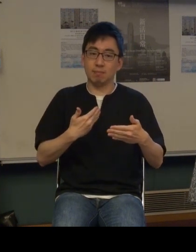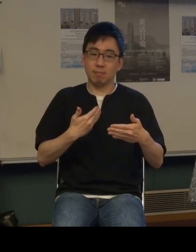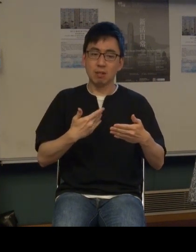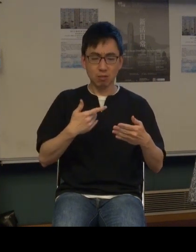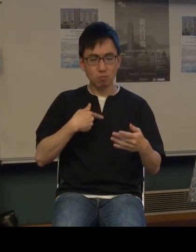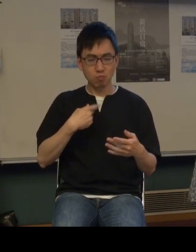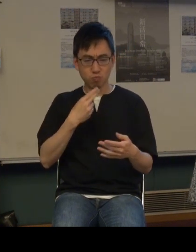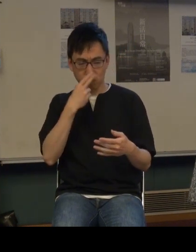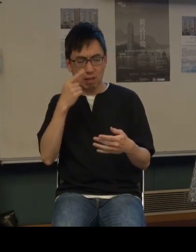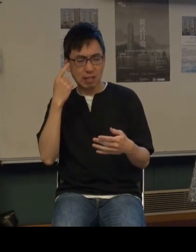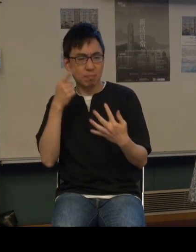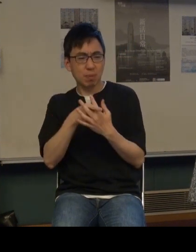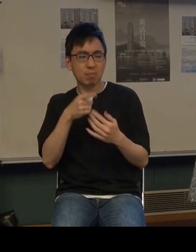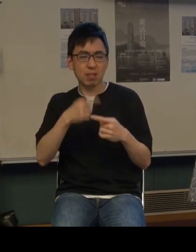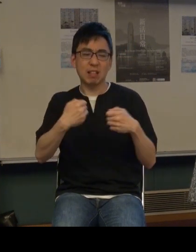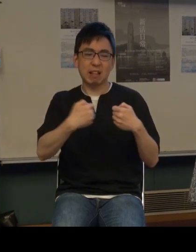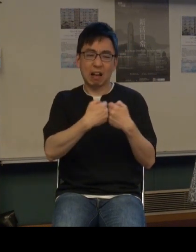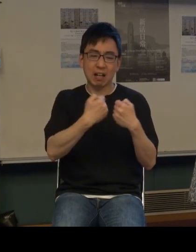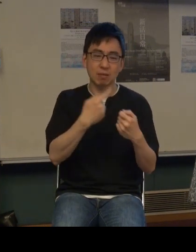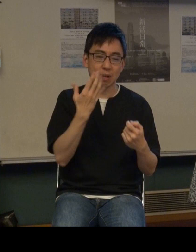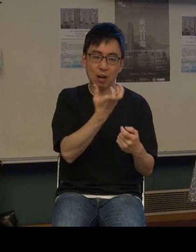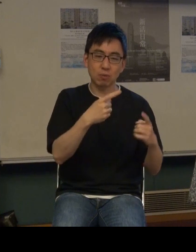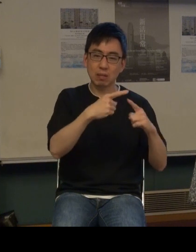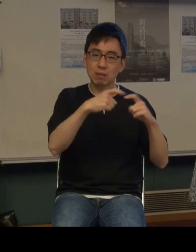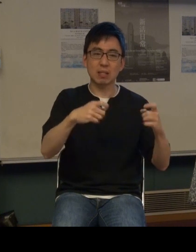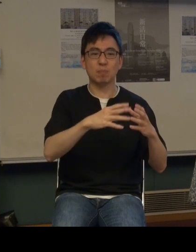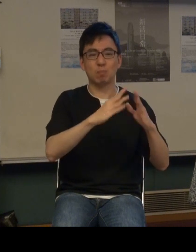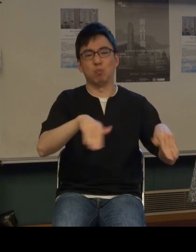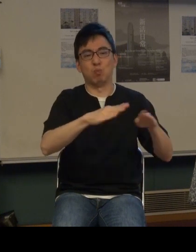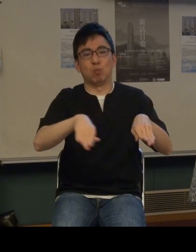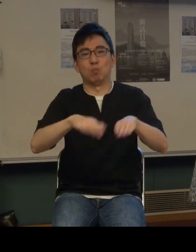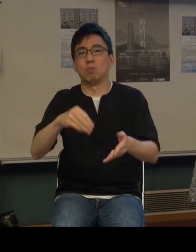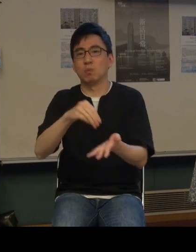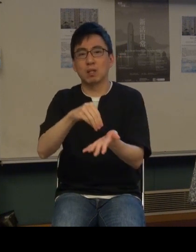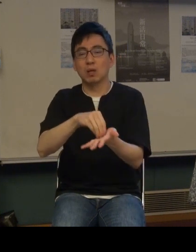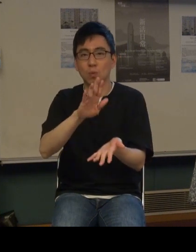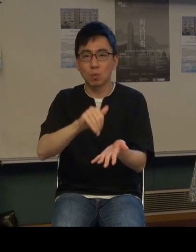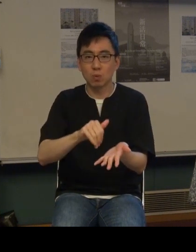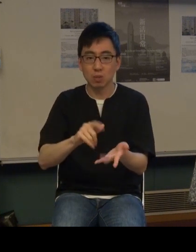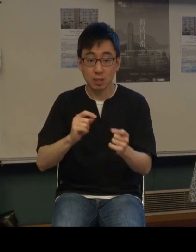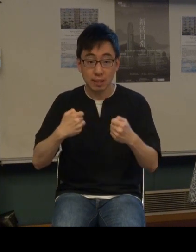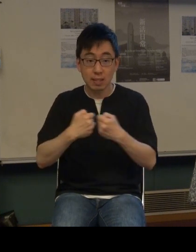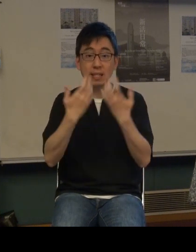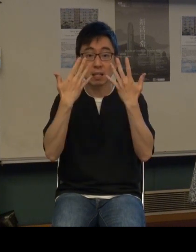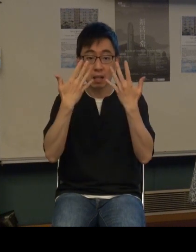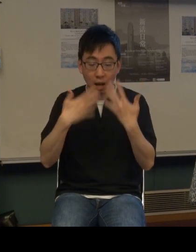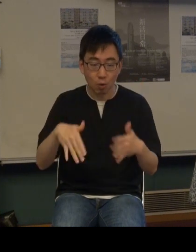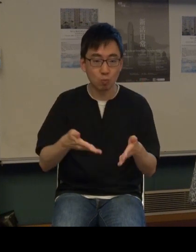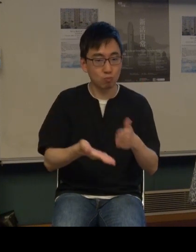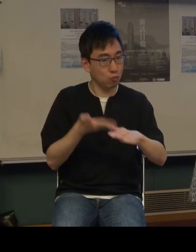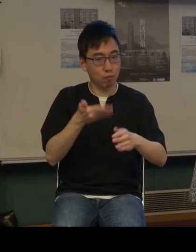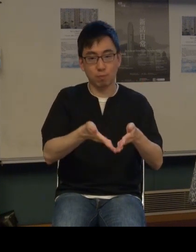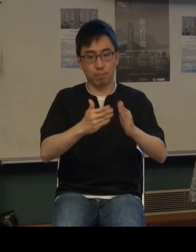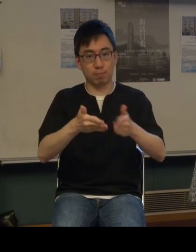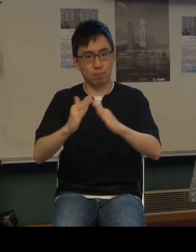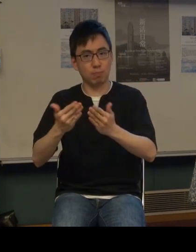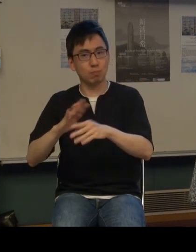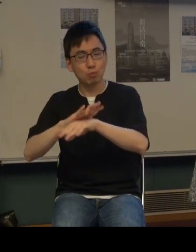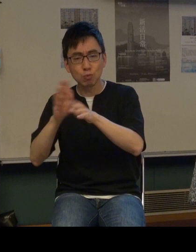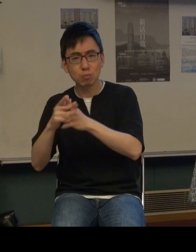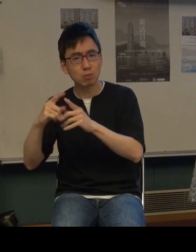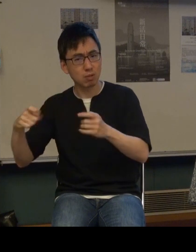係會摧毀好多歐洲嘅城市，所以咧戰後重建係一個大題目嚟嘅。戰後重建對於每一個城